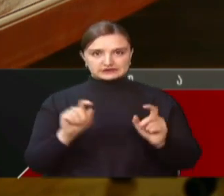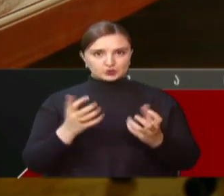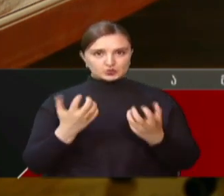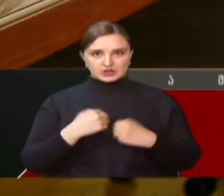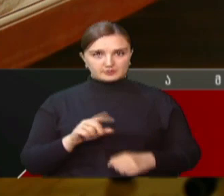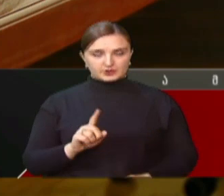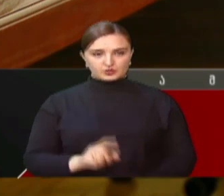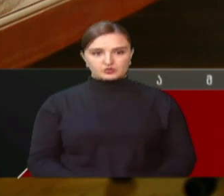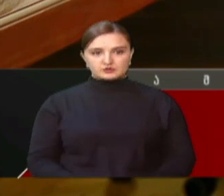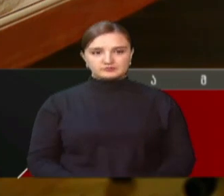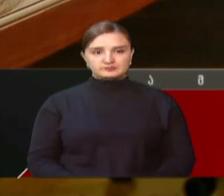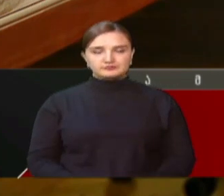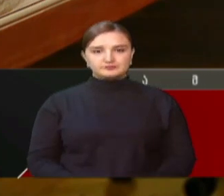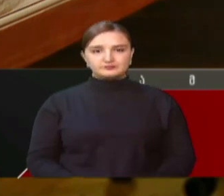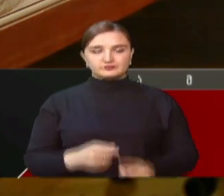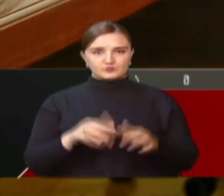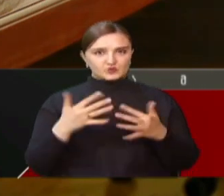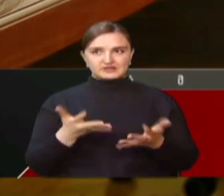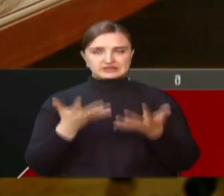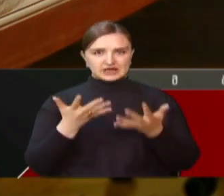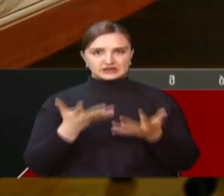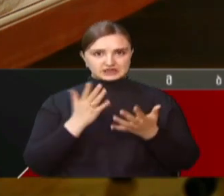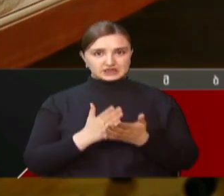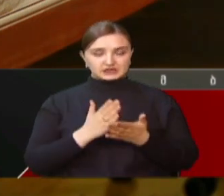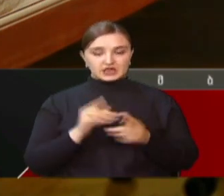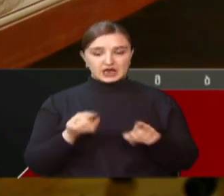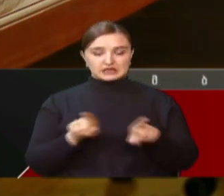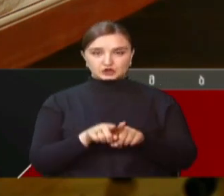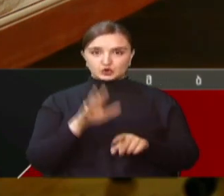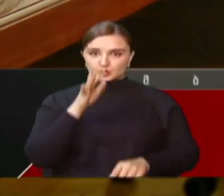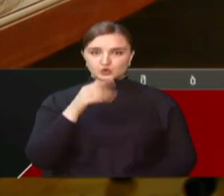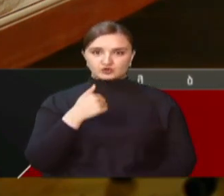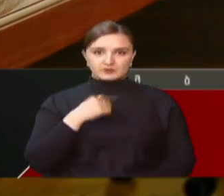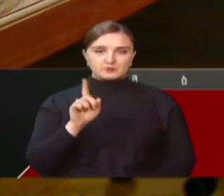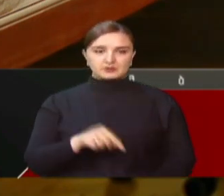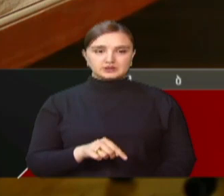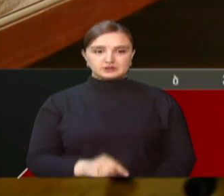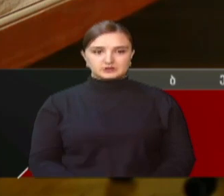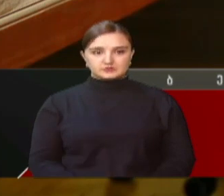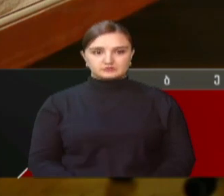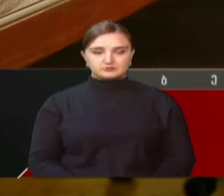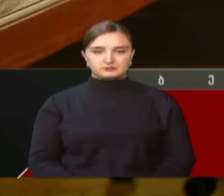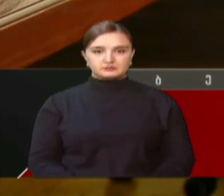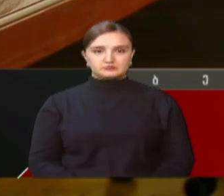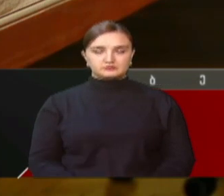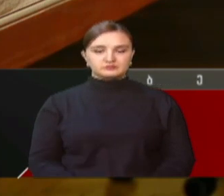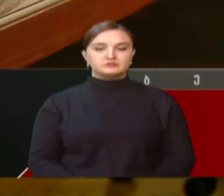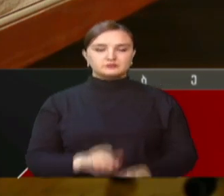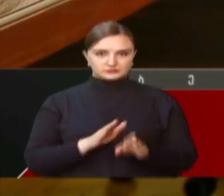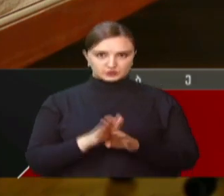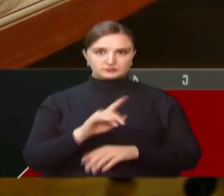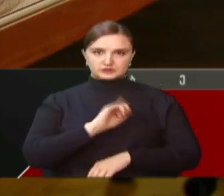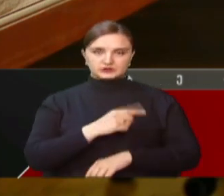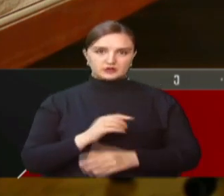სტატუსი, ეს უკვე ცხადზე ცხადი გახდა. აი ამ ფონზე ჩვენ მაინც, ასე ვთქვათ, სრული ძალისხმევით